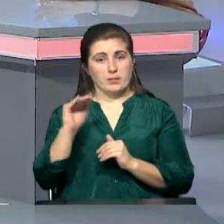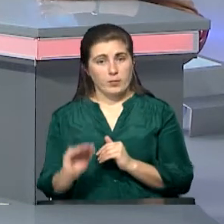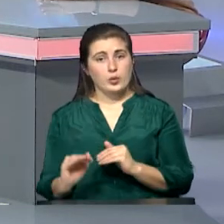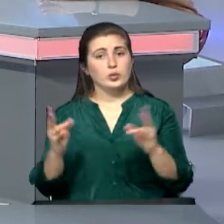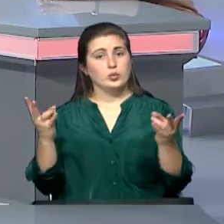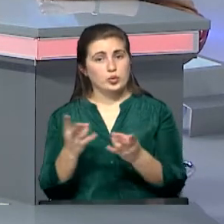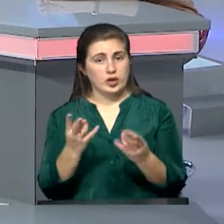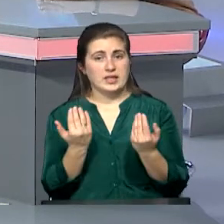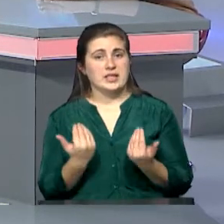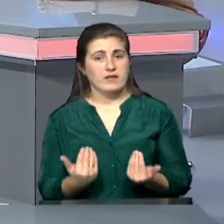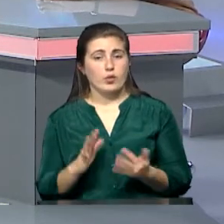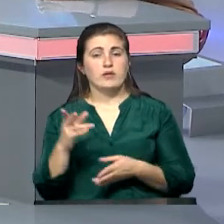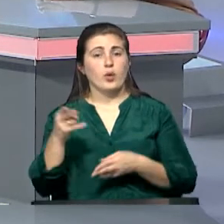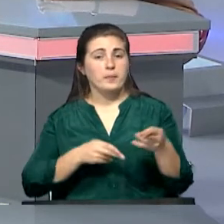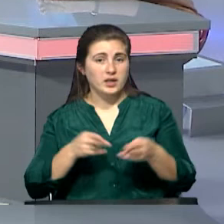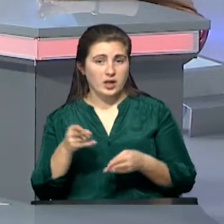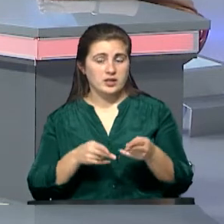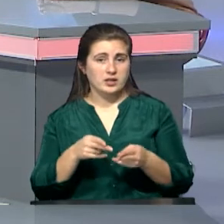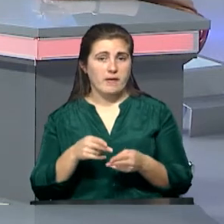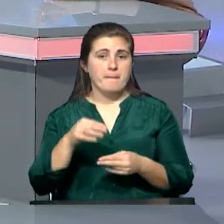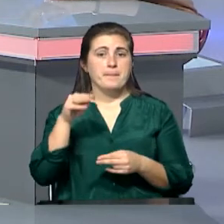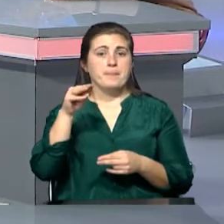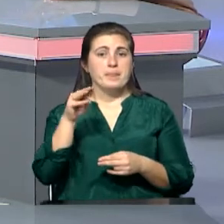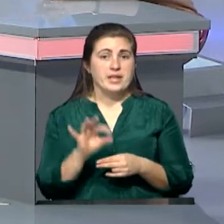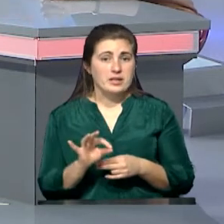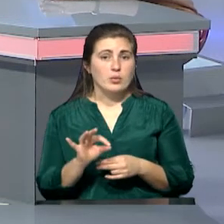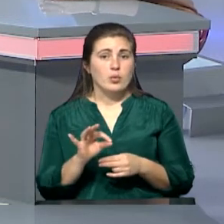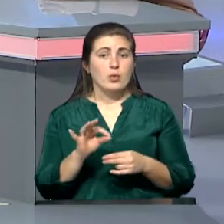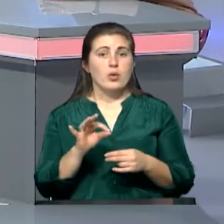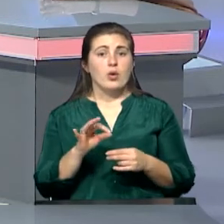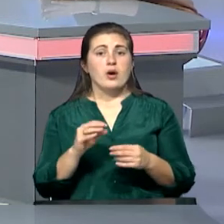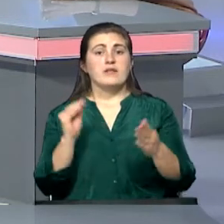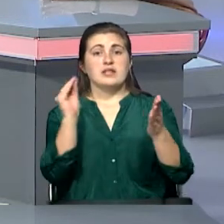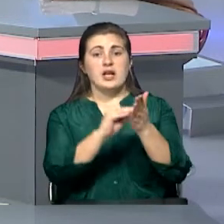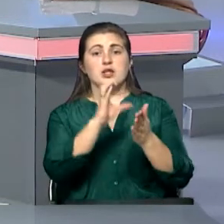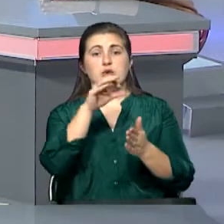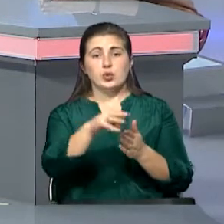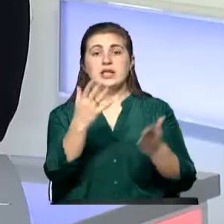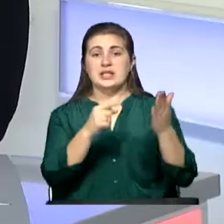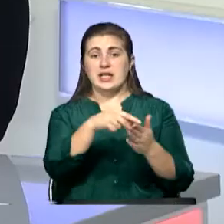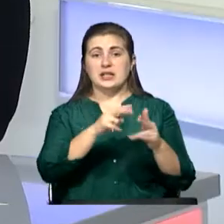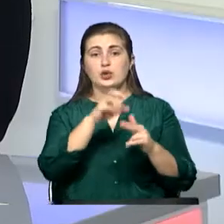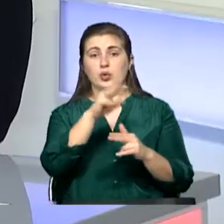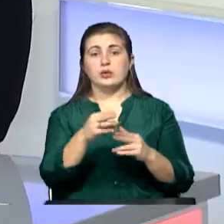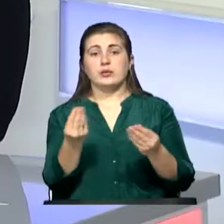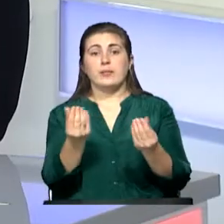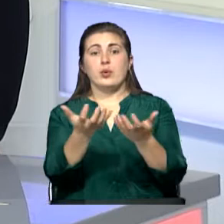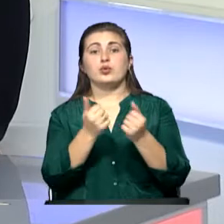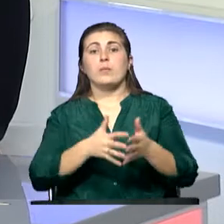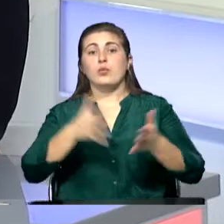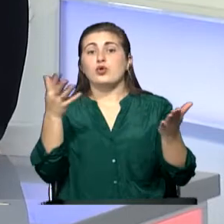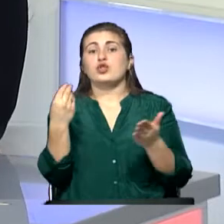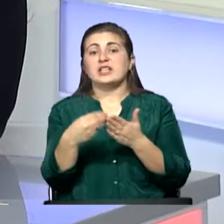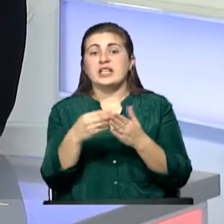нуждается сегодня в операции, то выставляется счет, и если на этот счет пришло больше денег,